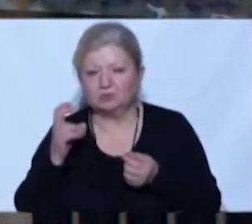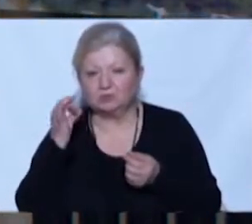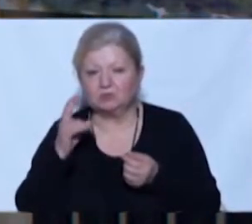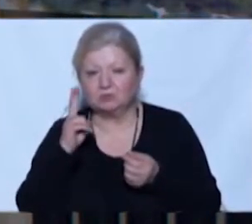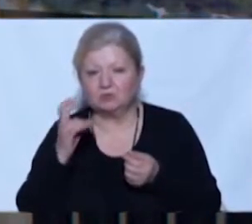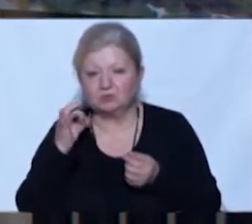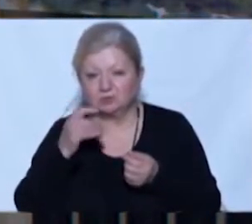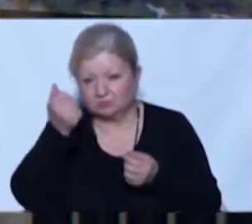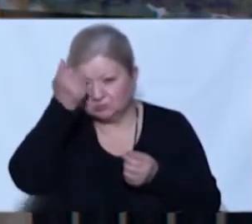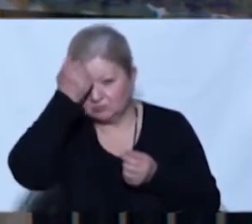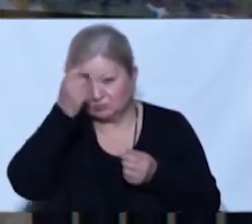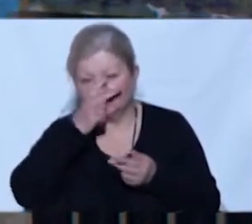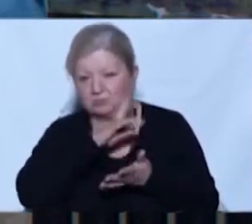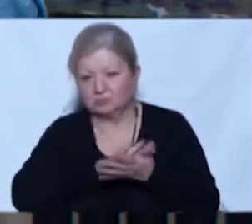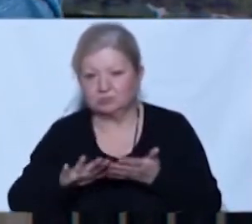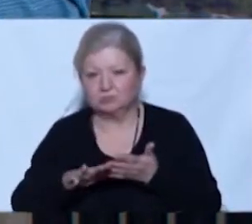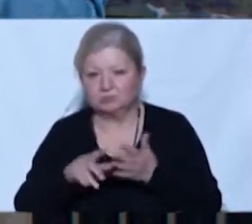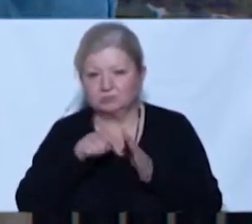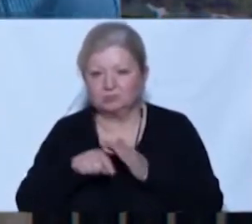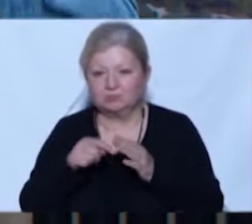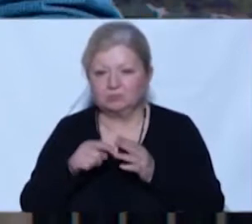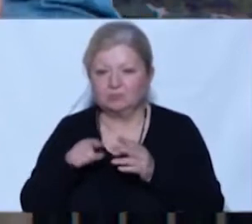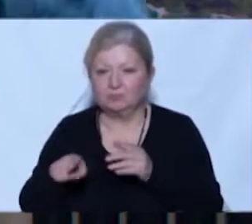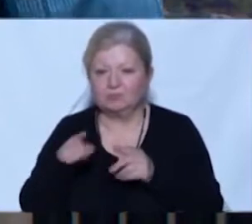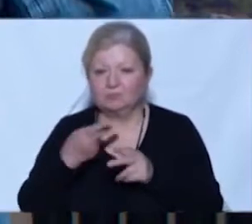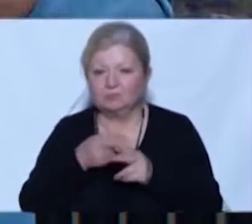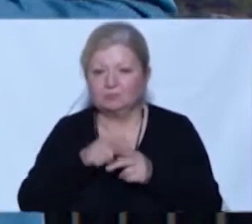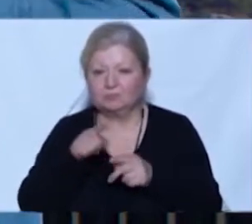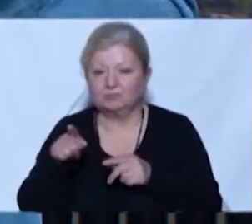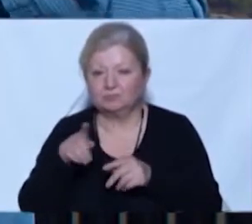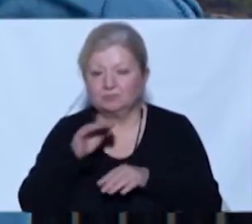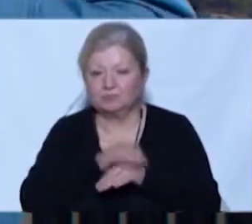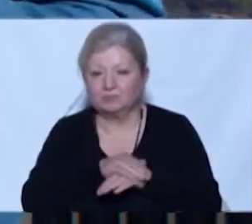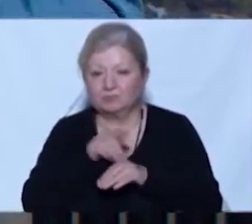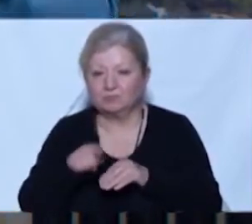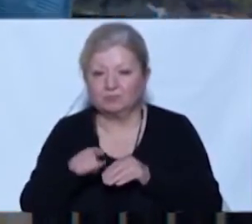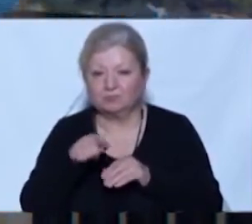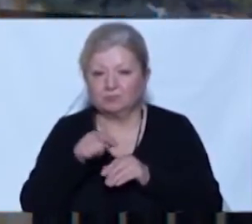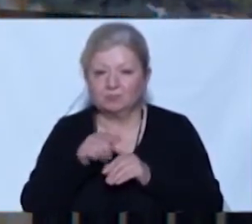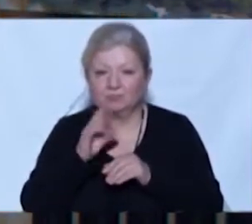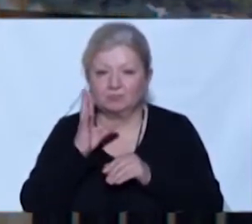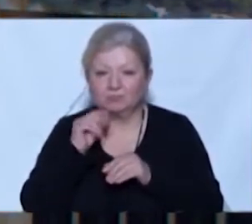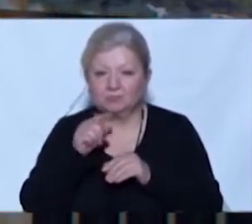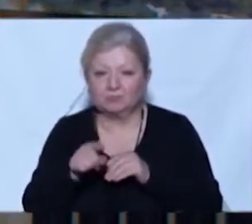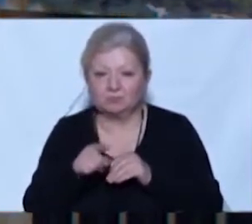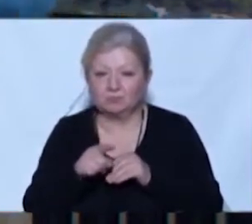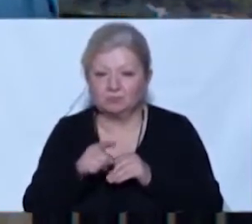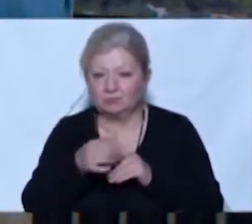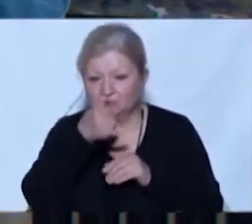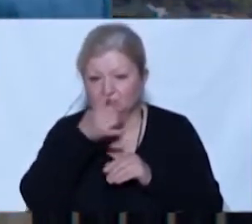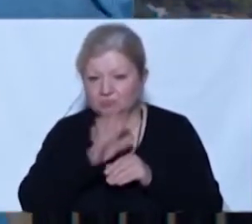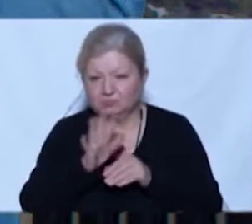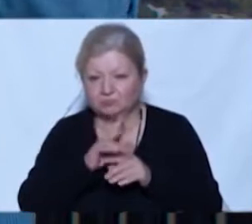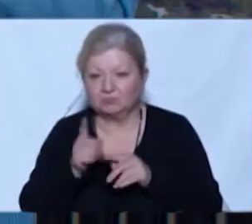ვიკინგების მახსოვრობაშივე ჩაიკარგა. ამდენად ეს არგუმენტი ამ მომენტისათვის არ გამოდგება და